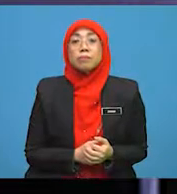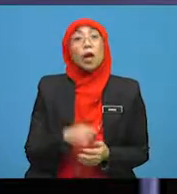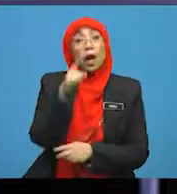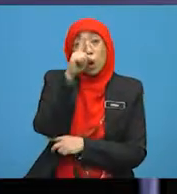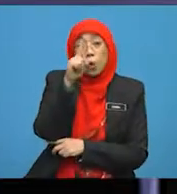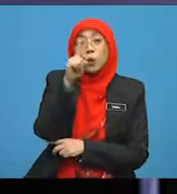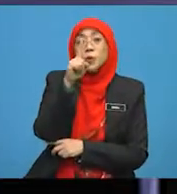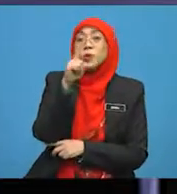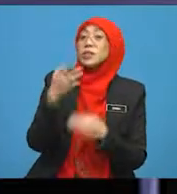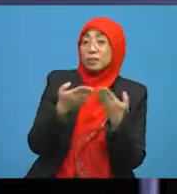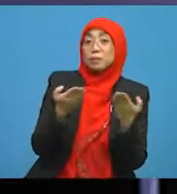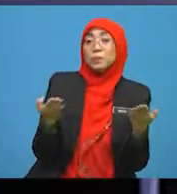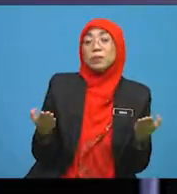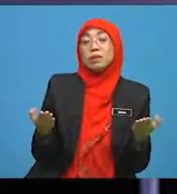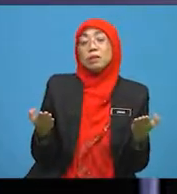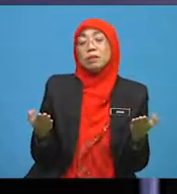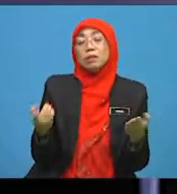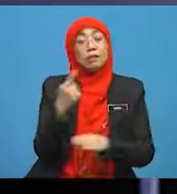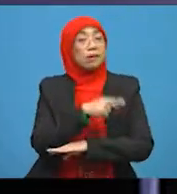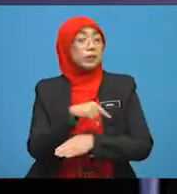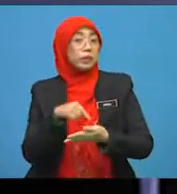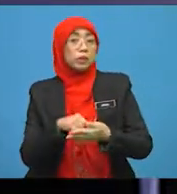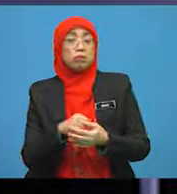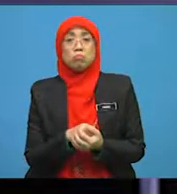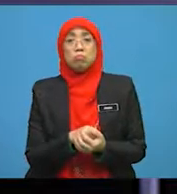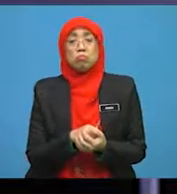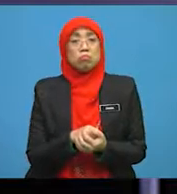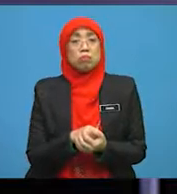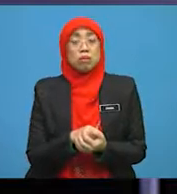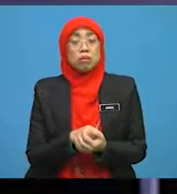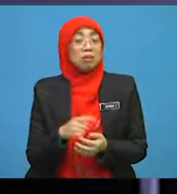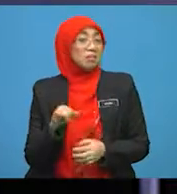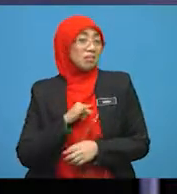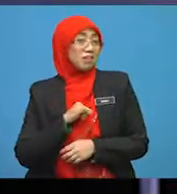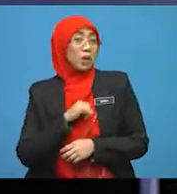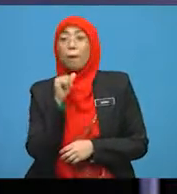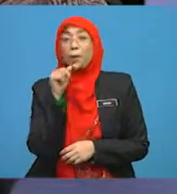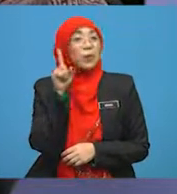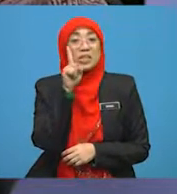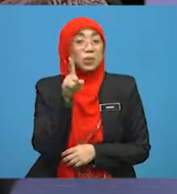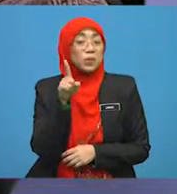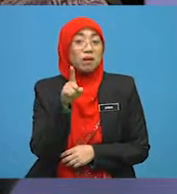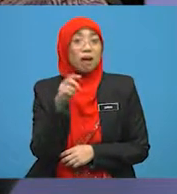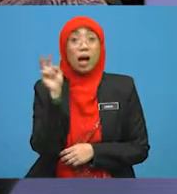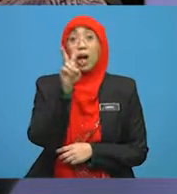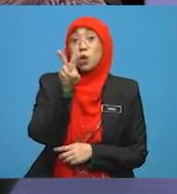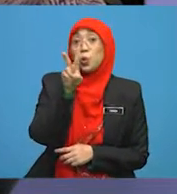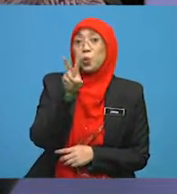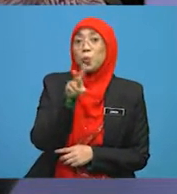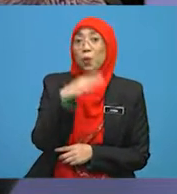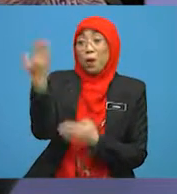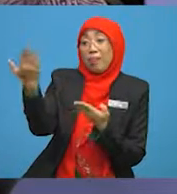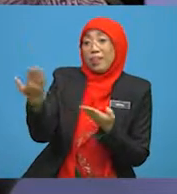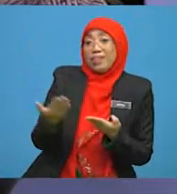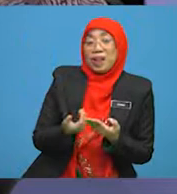Untuk makluman semua pelajar, pada kali ini, cikgu tidak berseorangan ya. Istimewanya pada kali